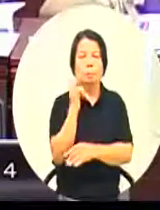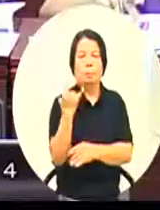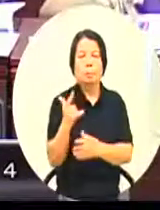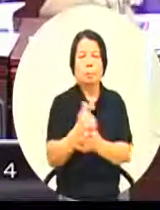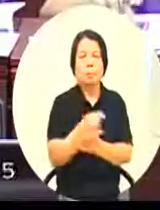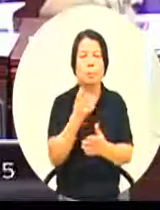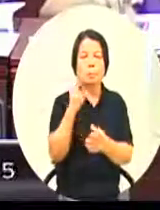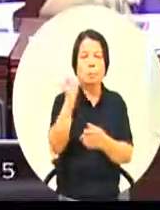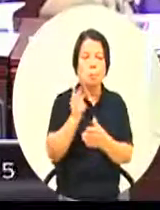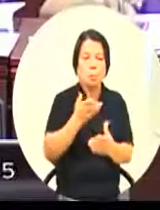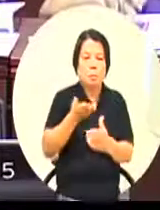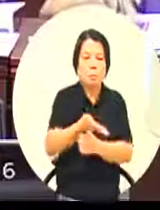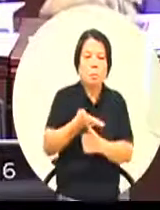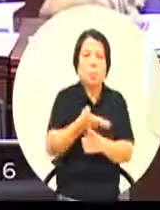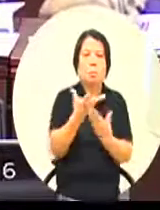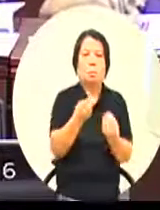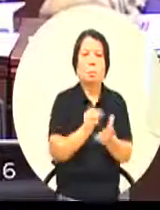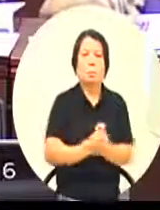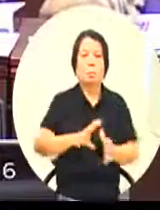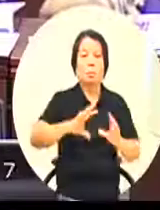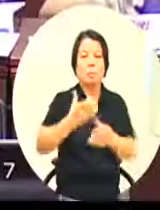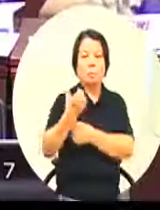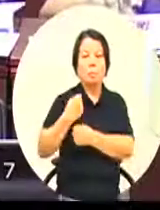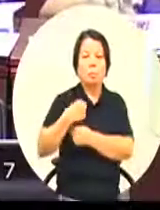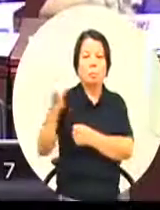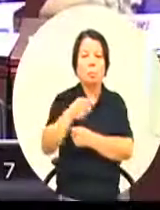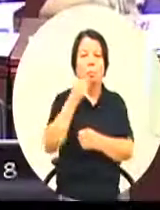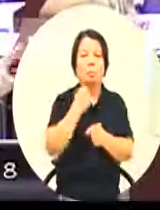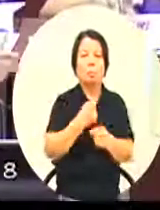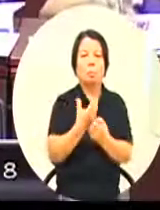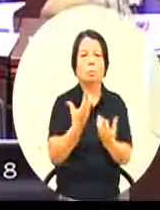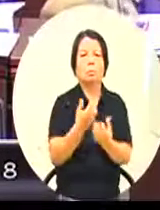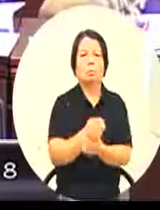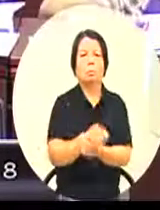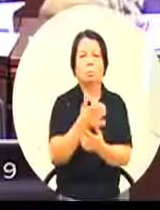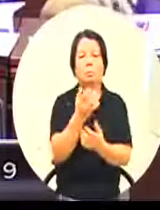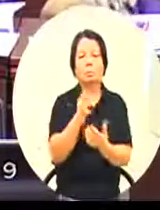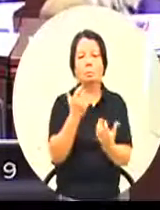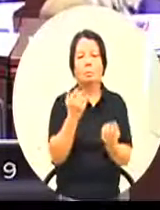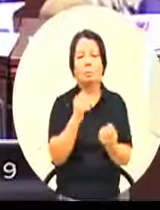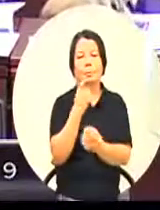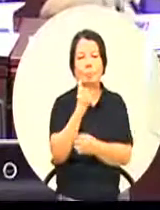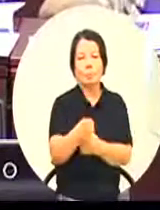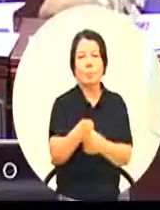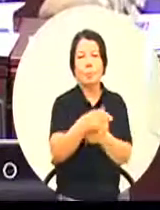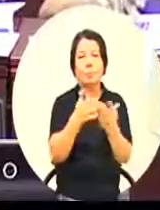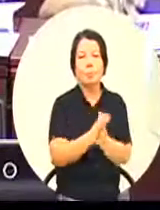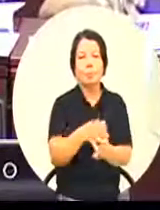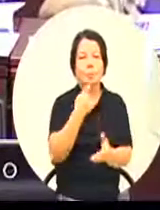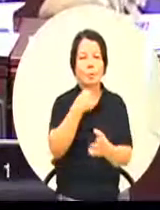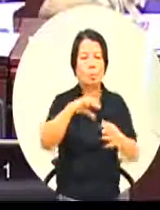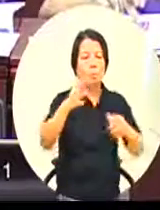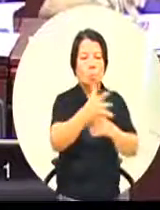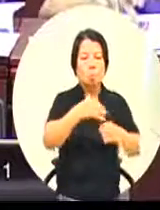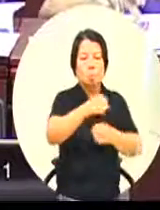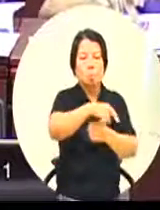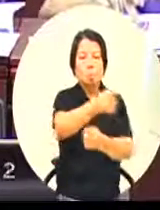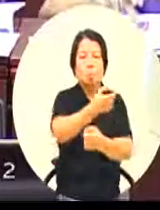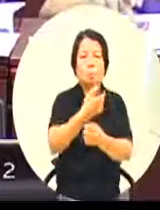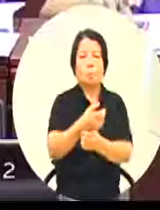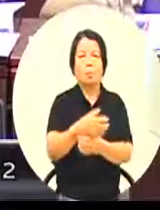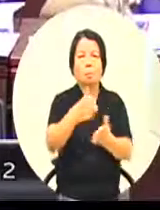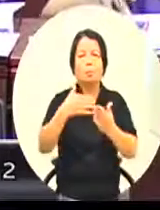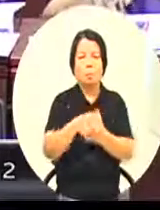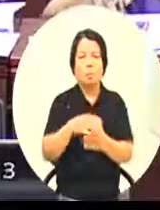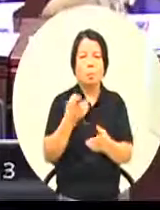锯，国军来如果没有电锯也不能做什么，所以变成全台湾在调电锯。所以刚刚我提到电锯大概